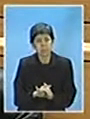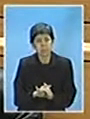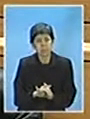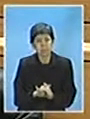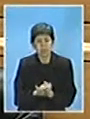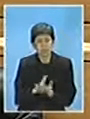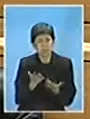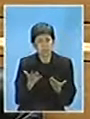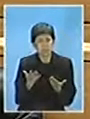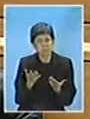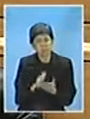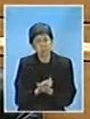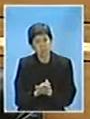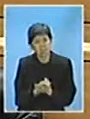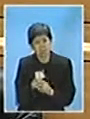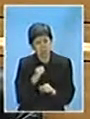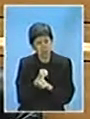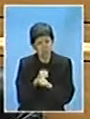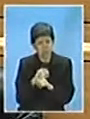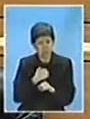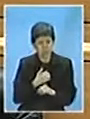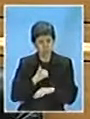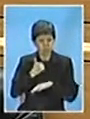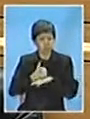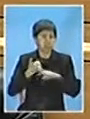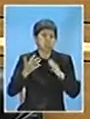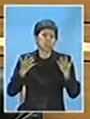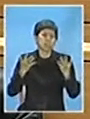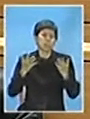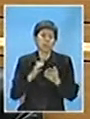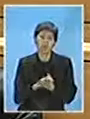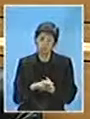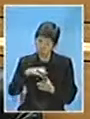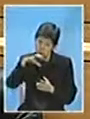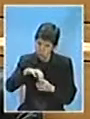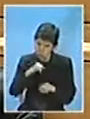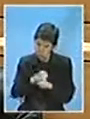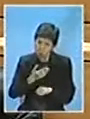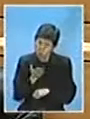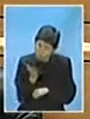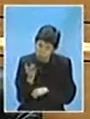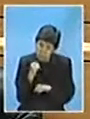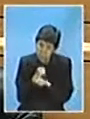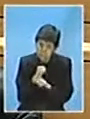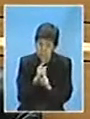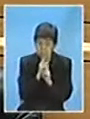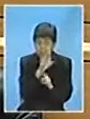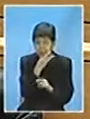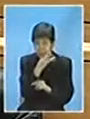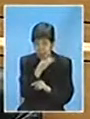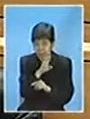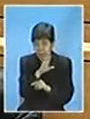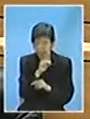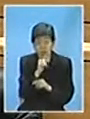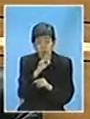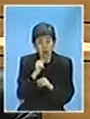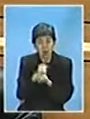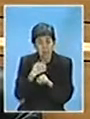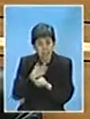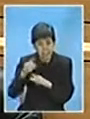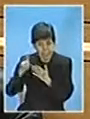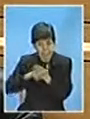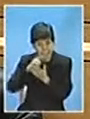ไม่เป็นเอกภาพในความเป็นผู้นำเลยองค์กรที่เขาขอร้องตามมาตรา15วงเล็บ5เนี่ยคือบอกว่าให้คนที่มาจาก